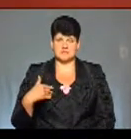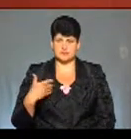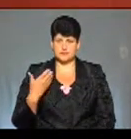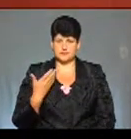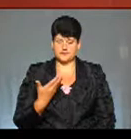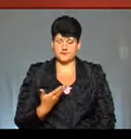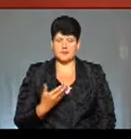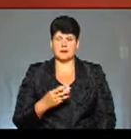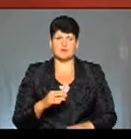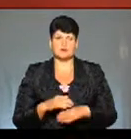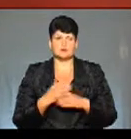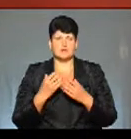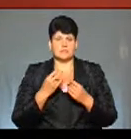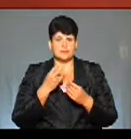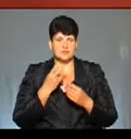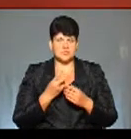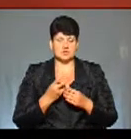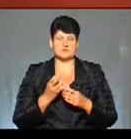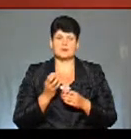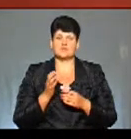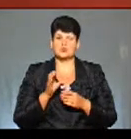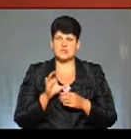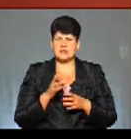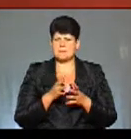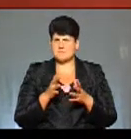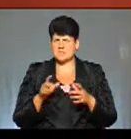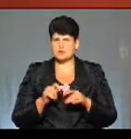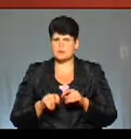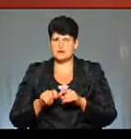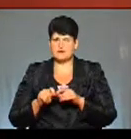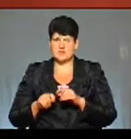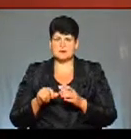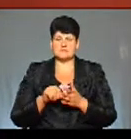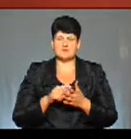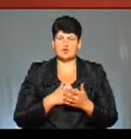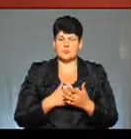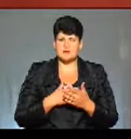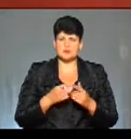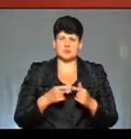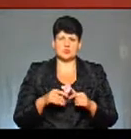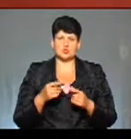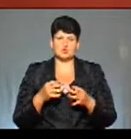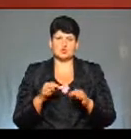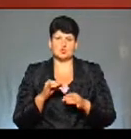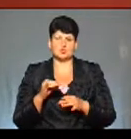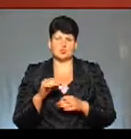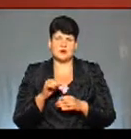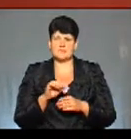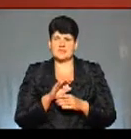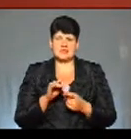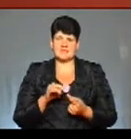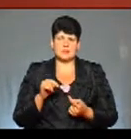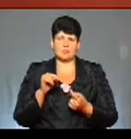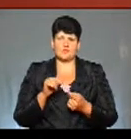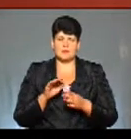як ми побачили у сюжеті, більшість об'єктів, які перевірили представники громадської організації «Доступно.ua», не